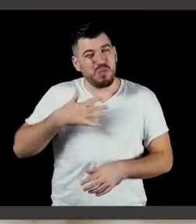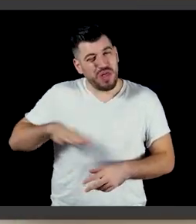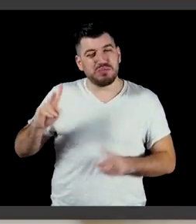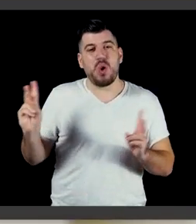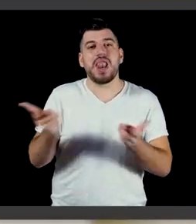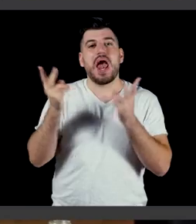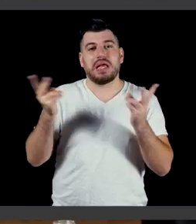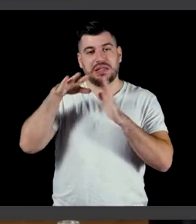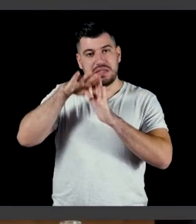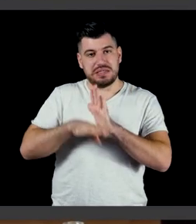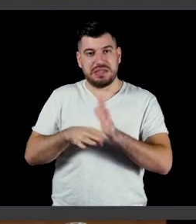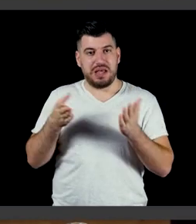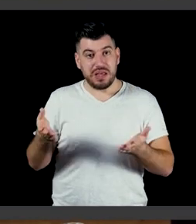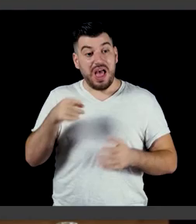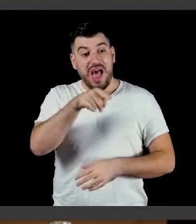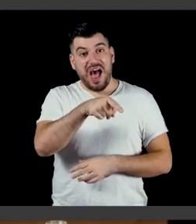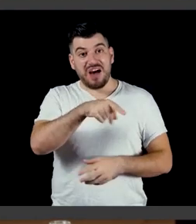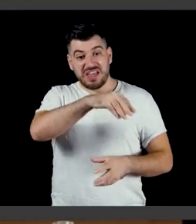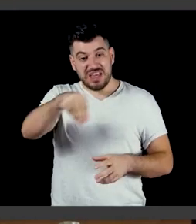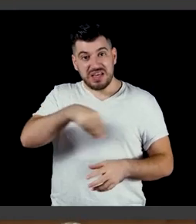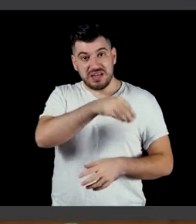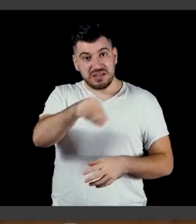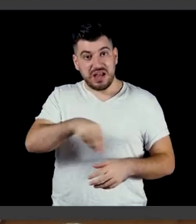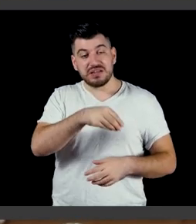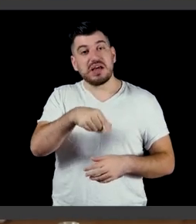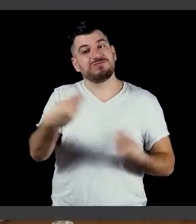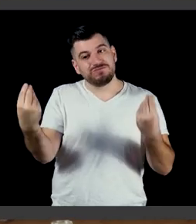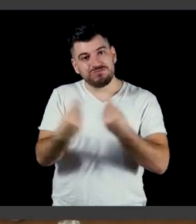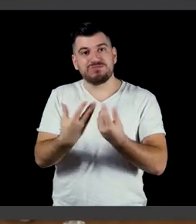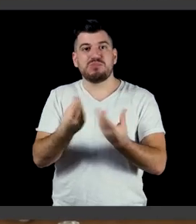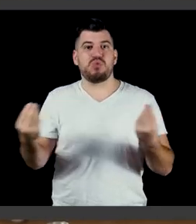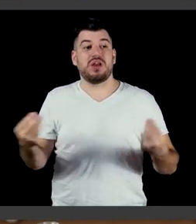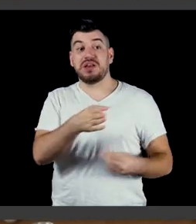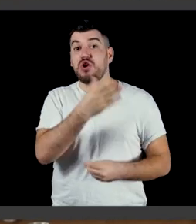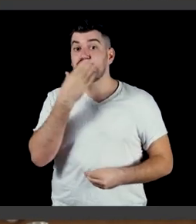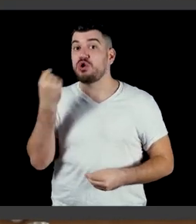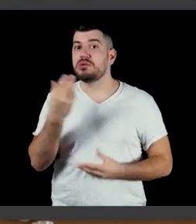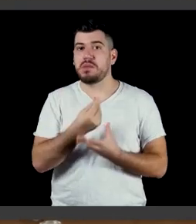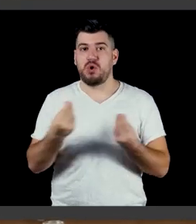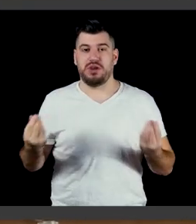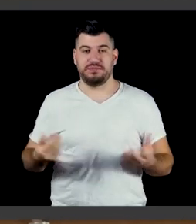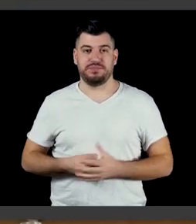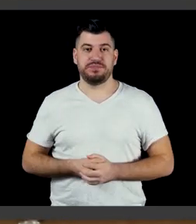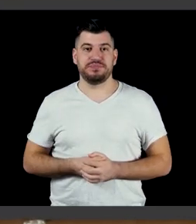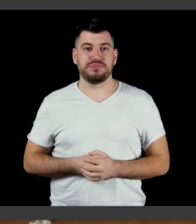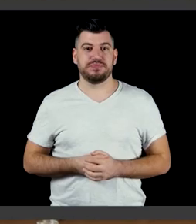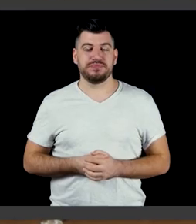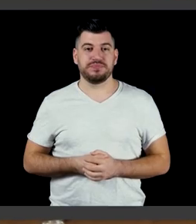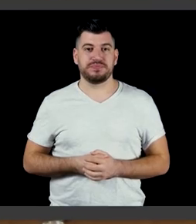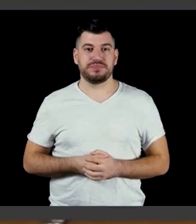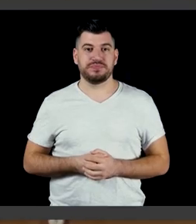συνταγή, αυτό εδώ είναι η πιο ελαφριά σάλτσα που μπορείς να κάνεις και σίγουρα από τις πιο νόστιμες, για τα δικά μου τα γούστα τουλάχιστον.